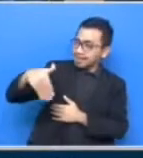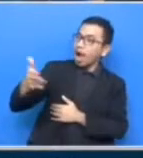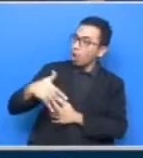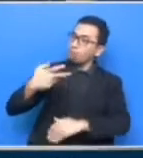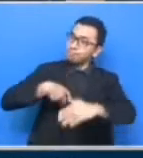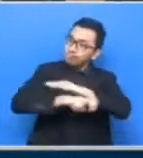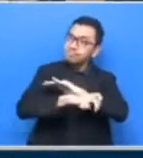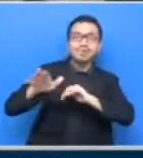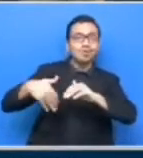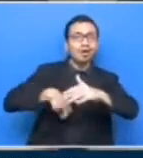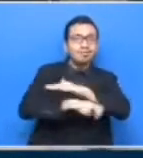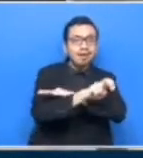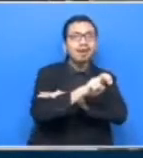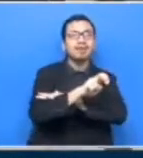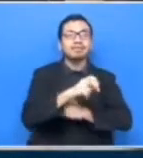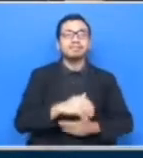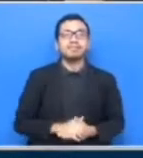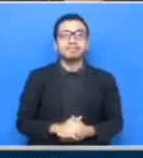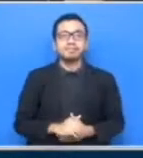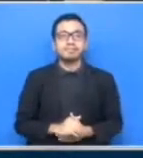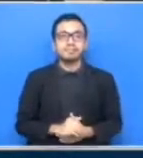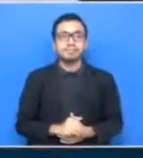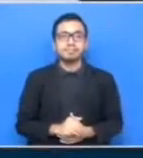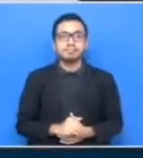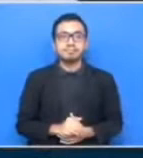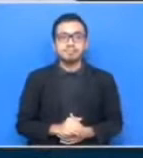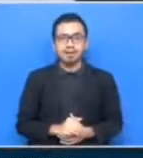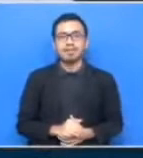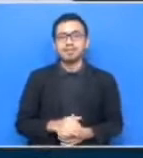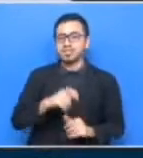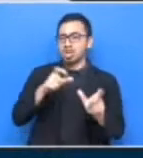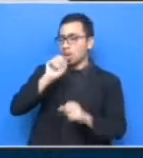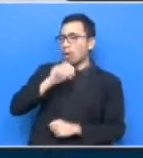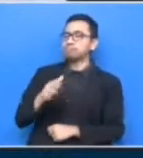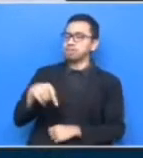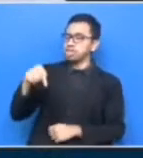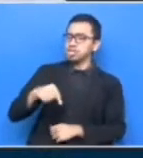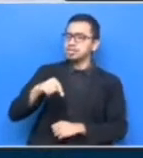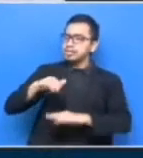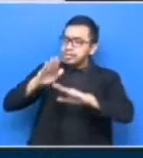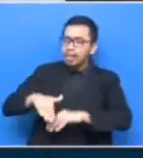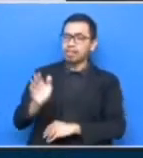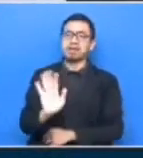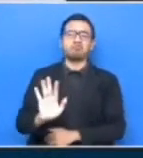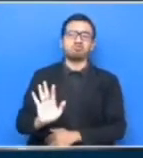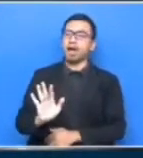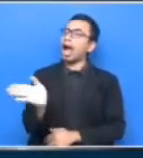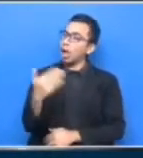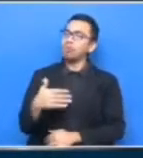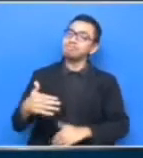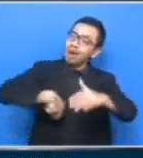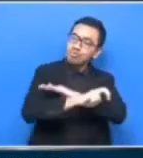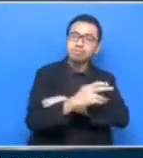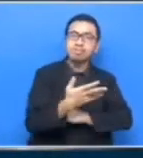aja meninggalkan Rumah Sakit ndak usahlah disini katanya itu itu penjelasannya tadi salah satu pasien kepada